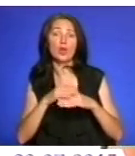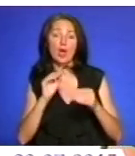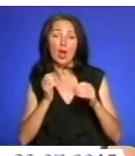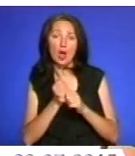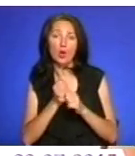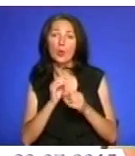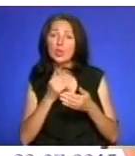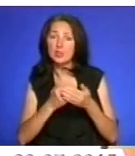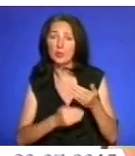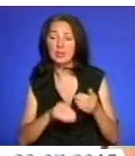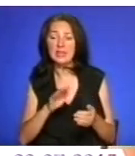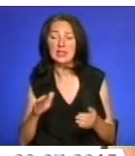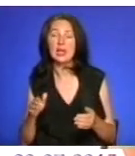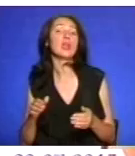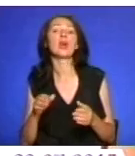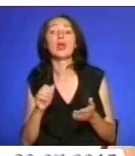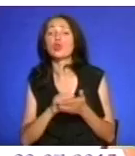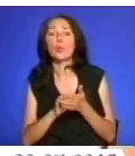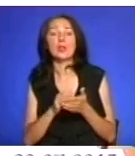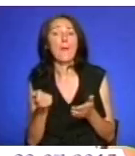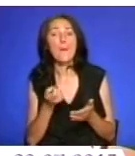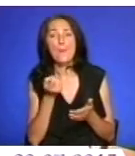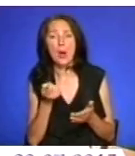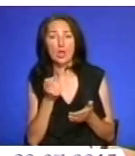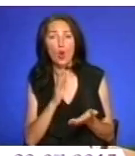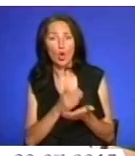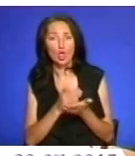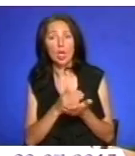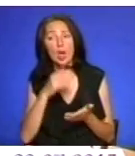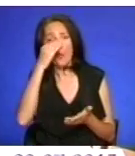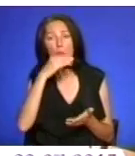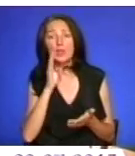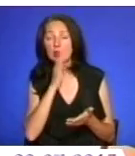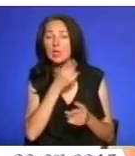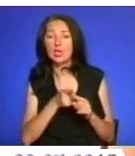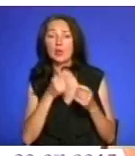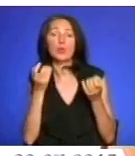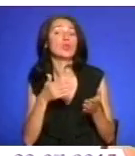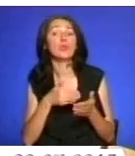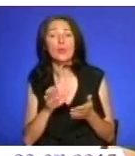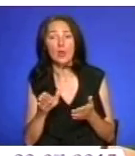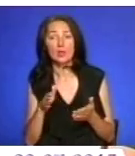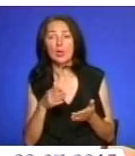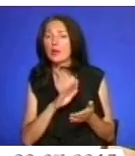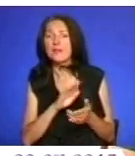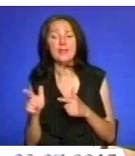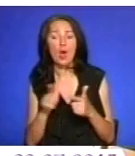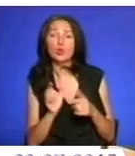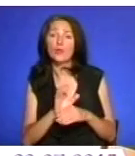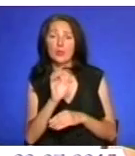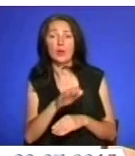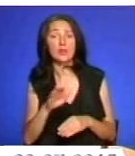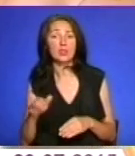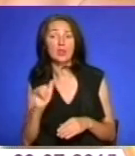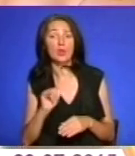списки, тому що дітей з проїзними квитками дуже мало. Є такі батьки, які просто відмовляються, вони не готові відправляти